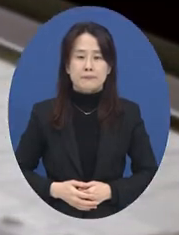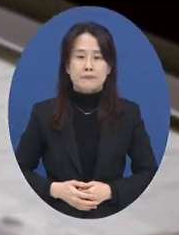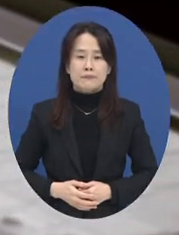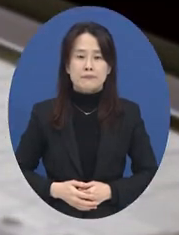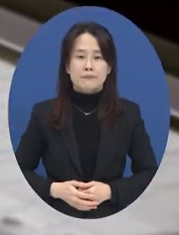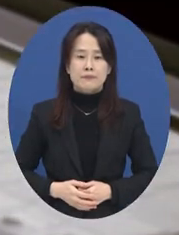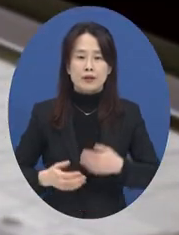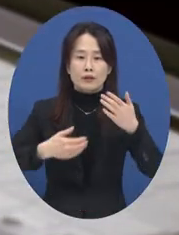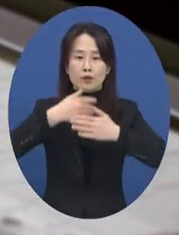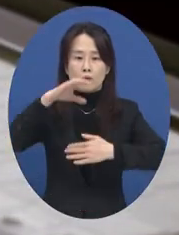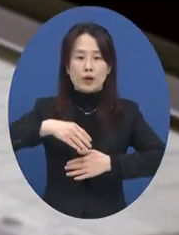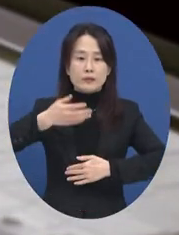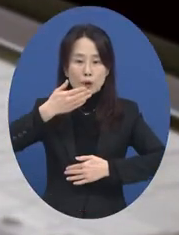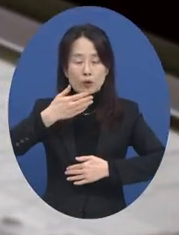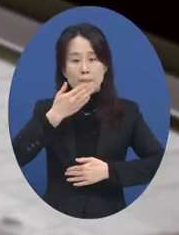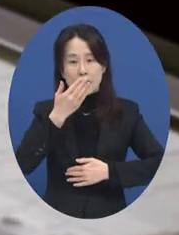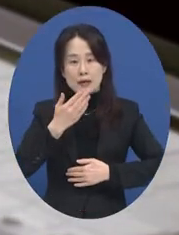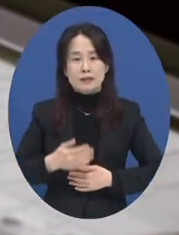아